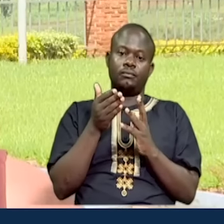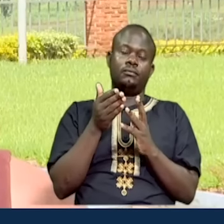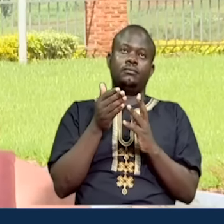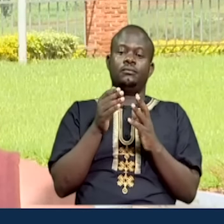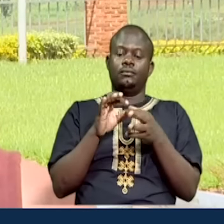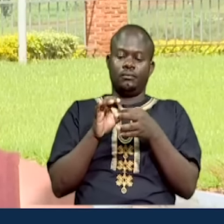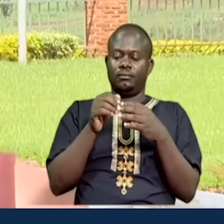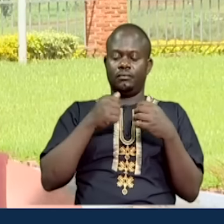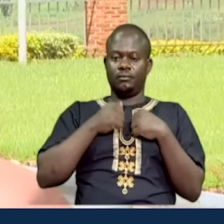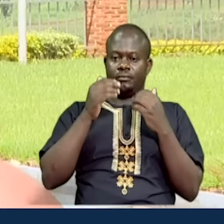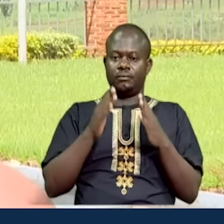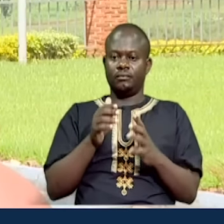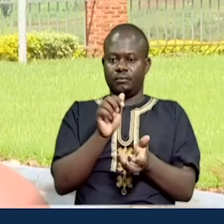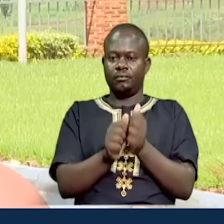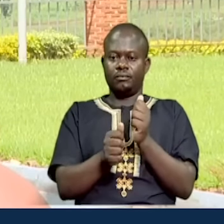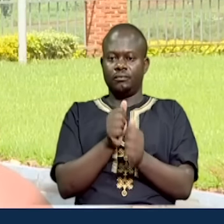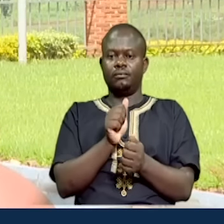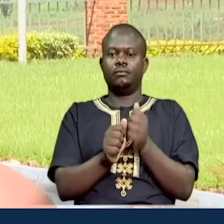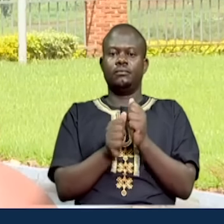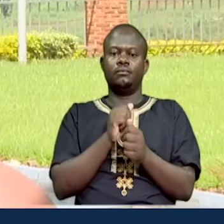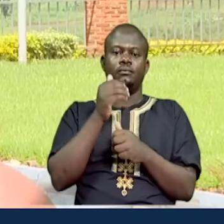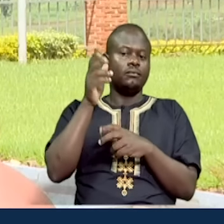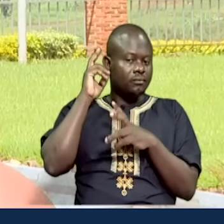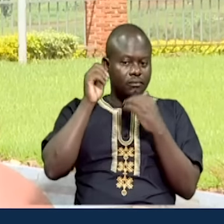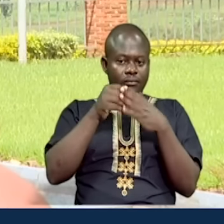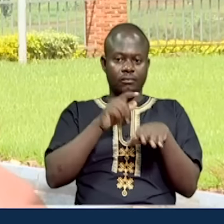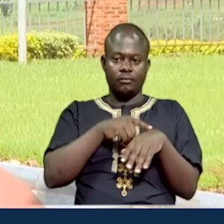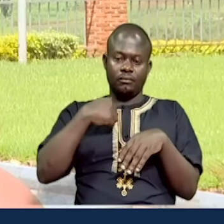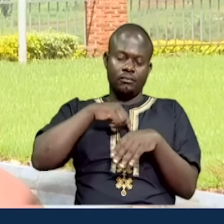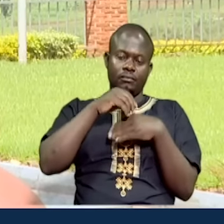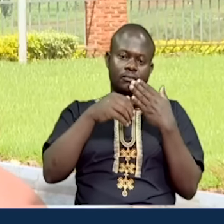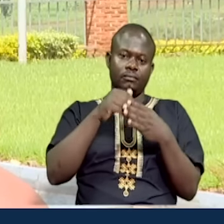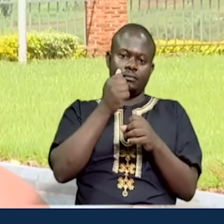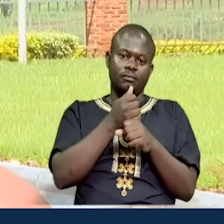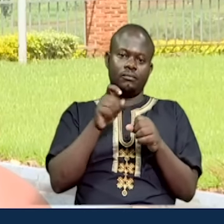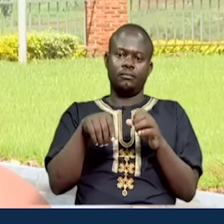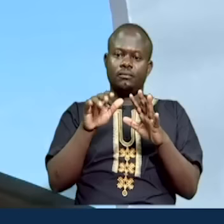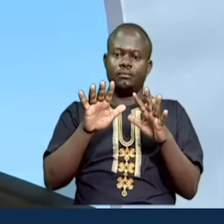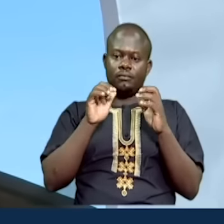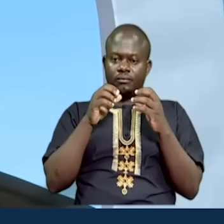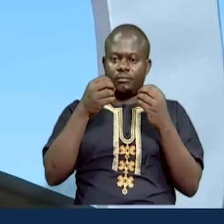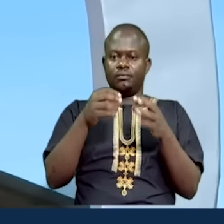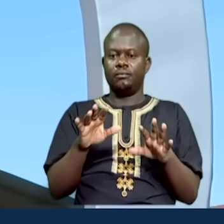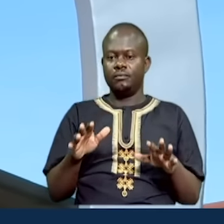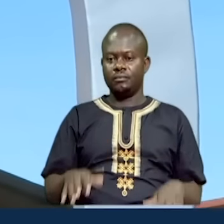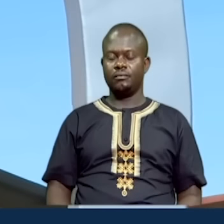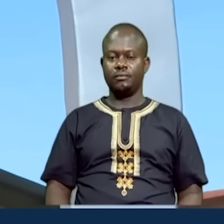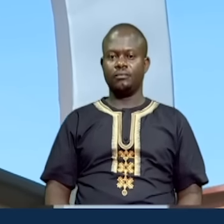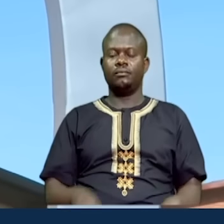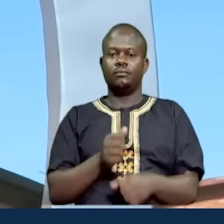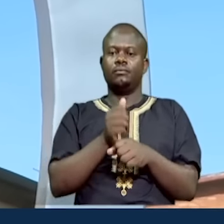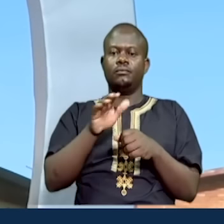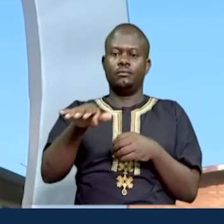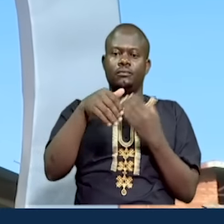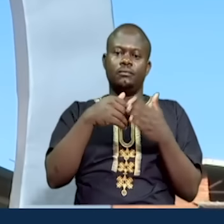bw'abanyarwanda bwari bwasenyutse bakumva ko buri gihe bakora bagomba kwirinda gutakaza ubwo bumwe abari abakozi y'ibitaro bya Bushenge